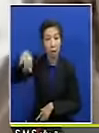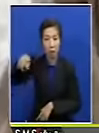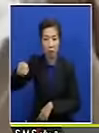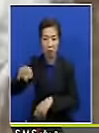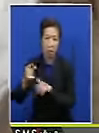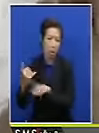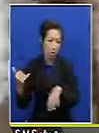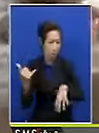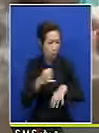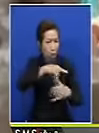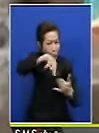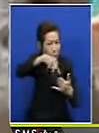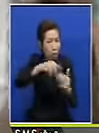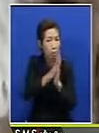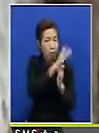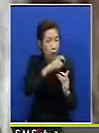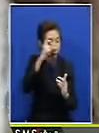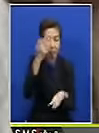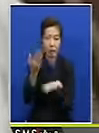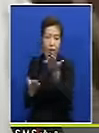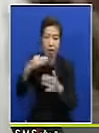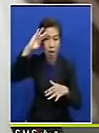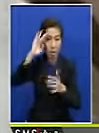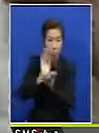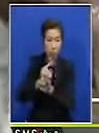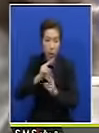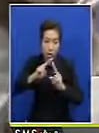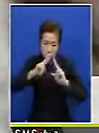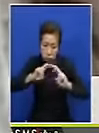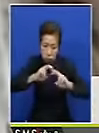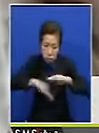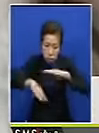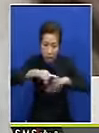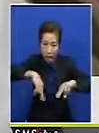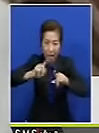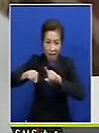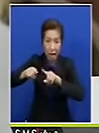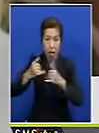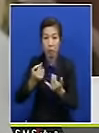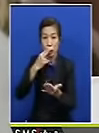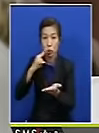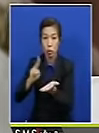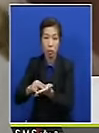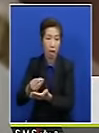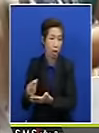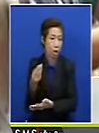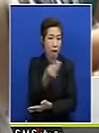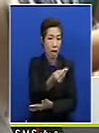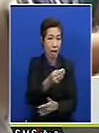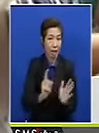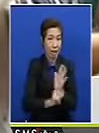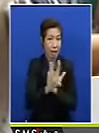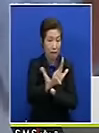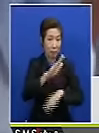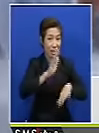การว่าป่วยจริงหรือไม่ขึ้นอยู่กับดุลยพินิจของพนักงานสอบสวนนะคะในการส่งหมายเรียกรอบที่3พันตำรวจเอกไพศิษฐ์วงเมือง